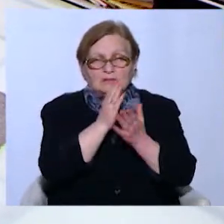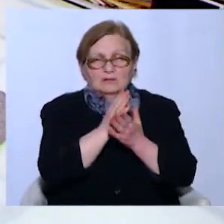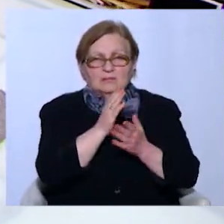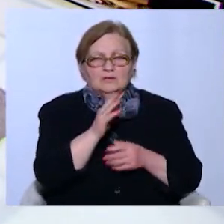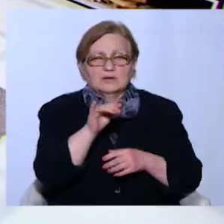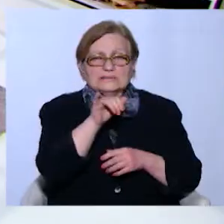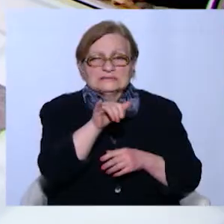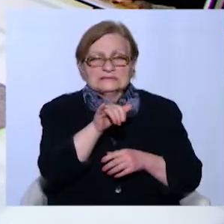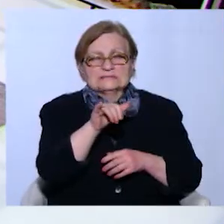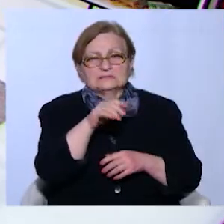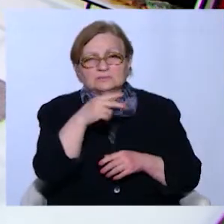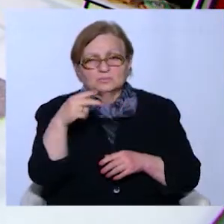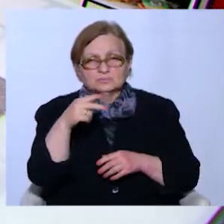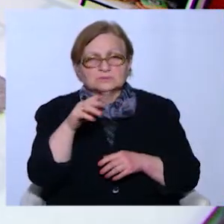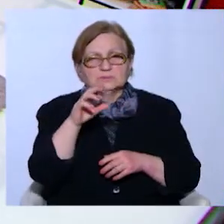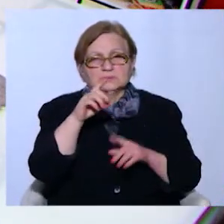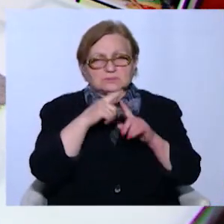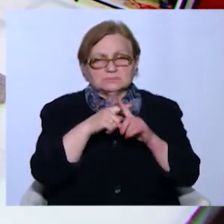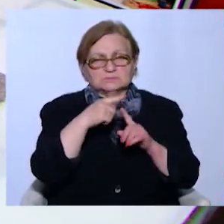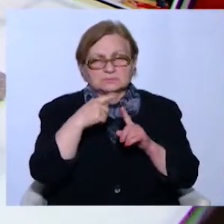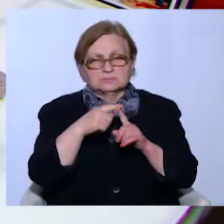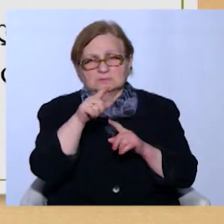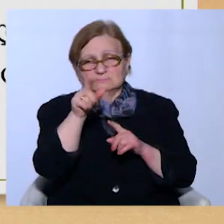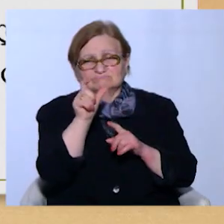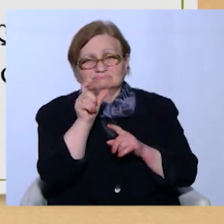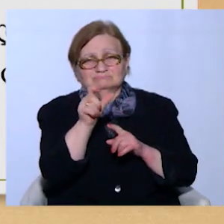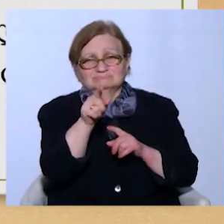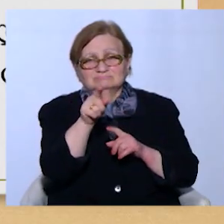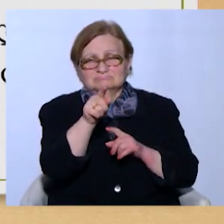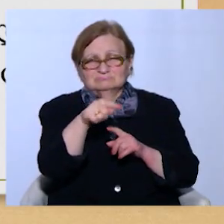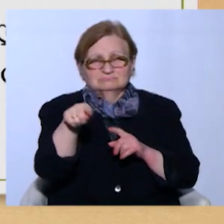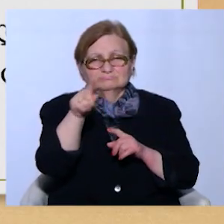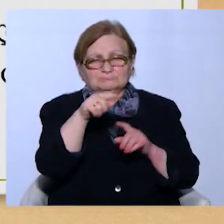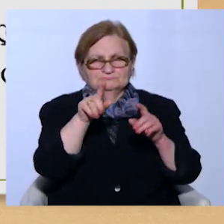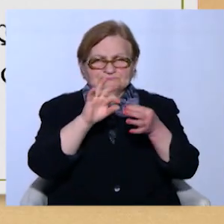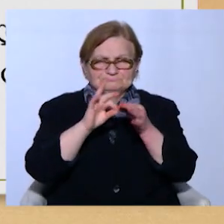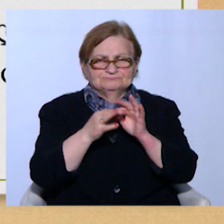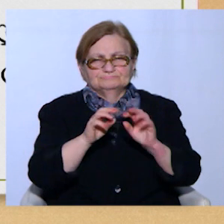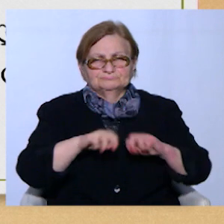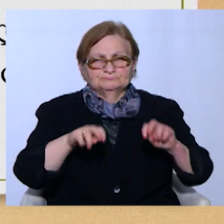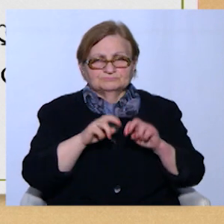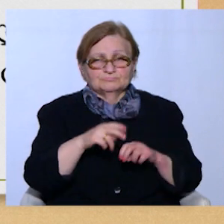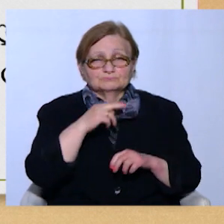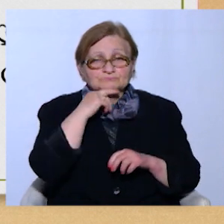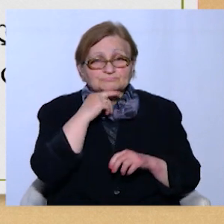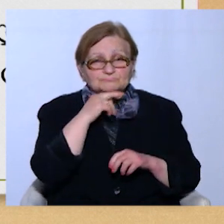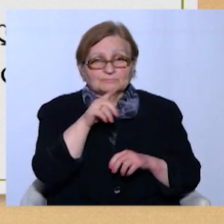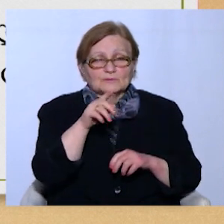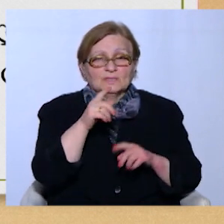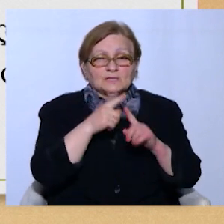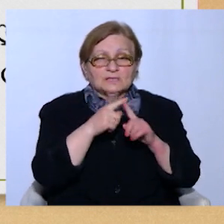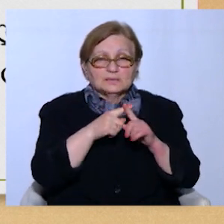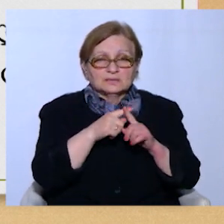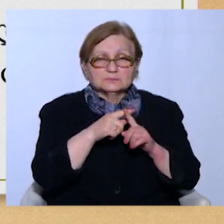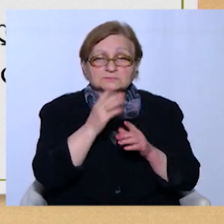ფუნქცია yx უდრის x კვადრატ მინუს 6x პლუს 8 და მისი მნიშვნელობები გარკვეული x-ებისათვის. Თუ დავაკვირდებით x-ი შერჩეულია